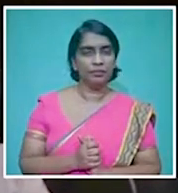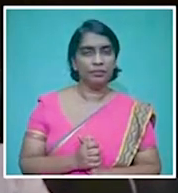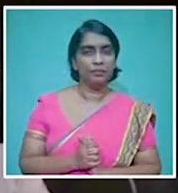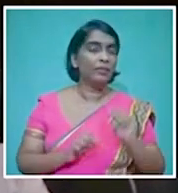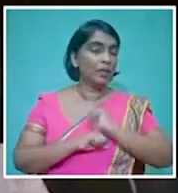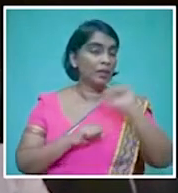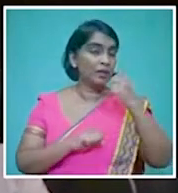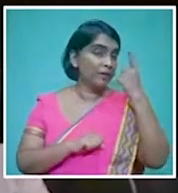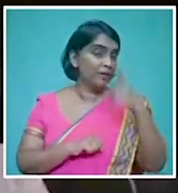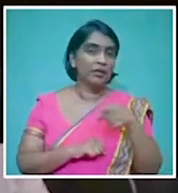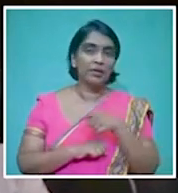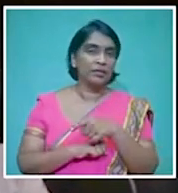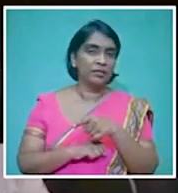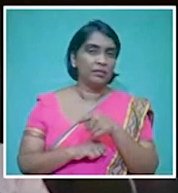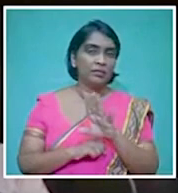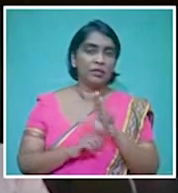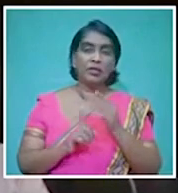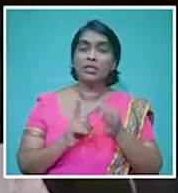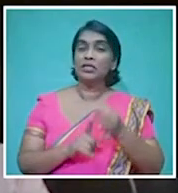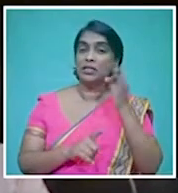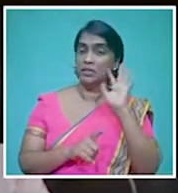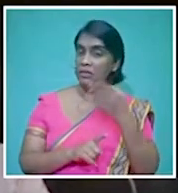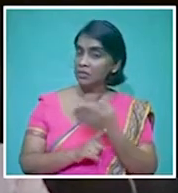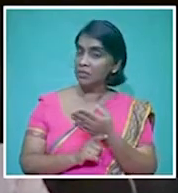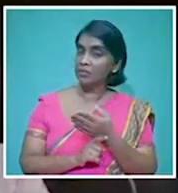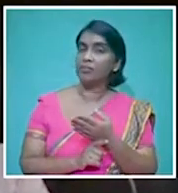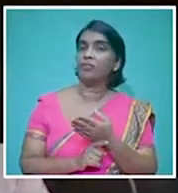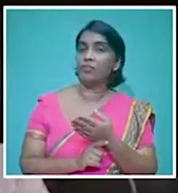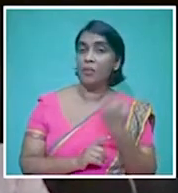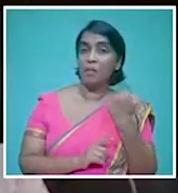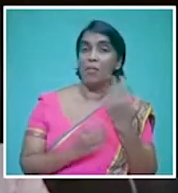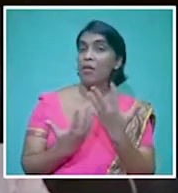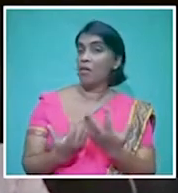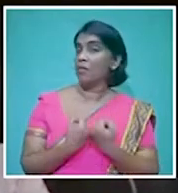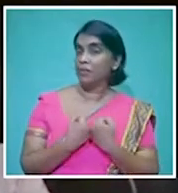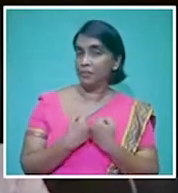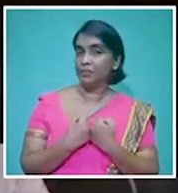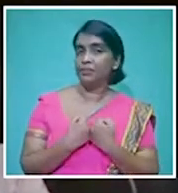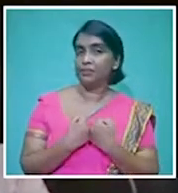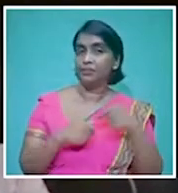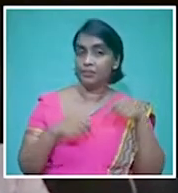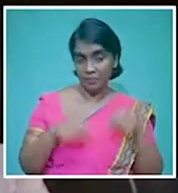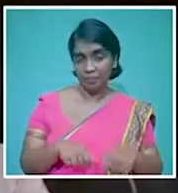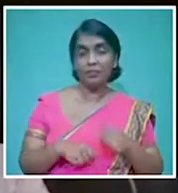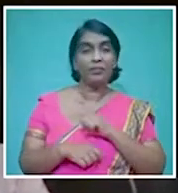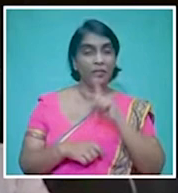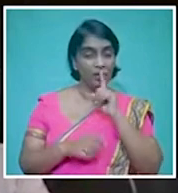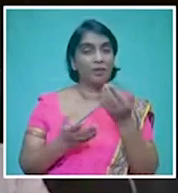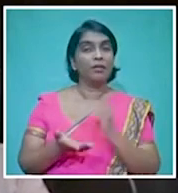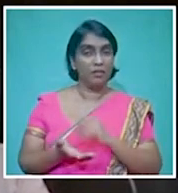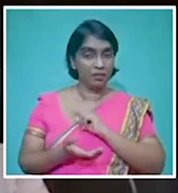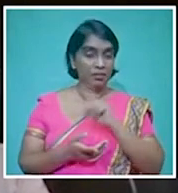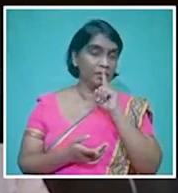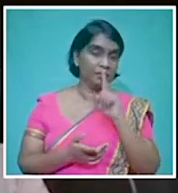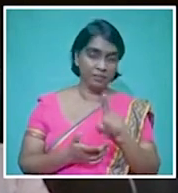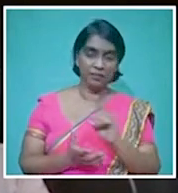අරගලය නිසා නෙවෙයි ලු ජනාධිපති බලය ඔහුට හිමි වුණේ. දැන් ඒක අදත් ඔහු තවදුරටත් අපිට